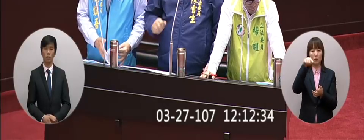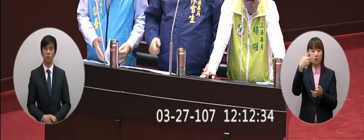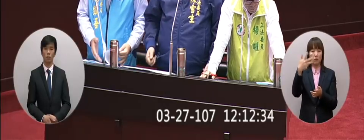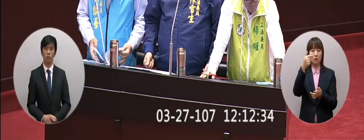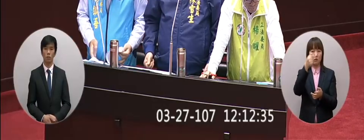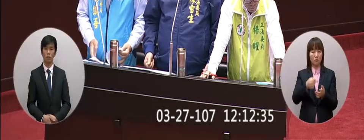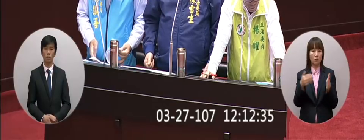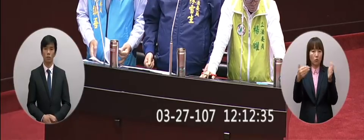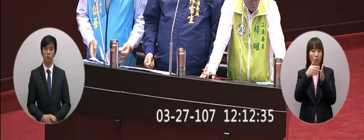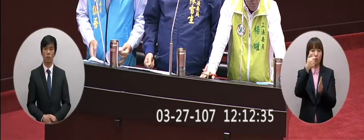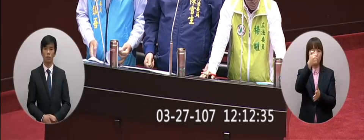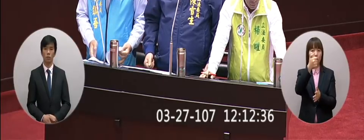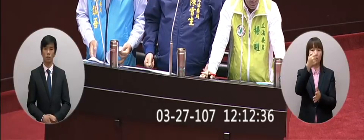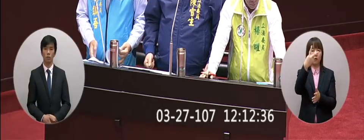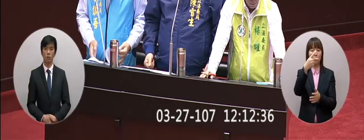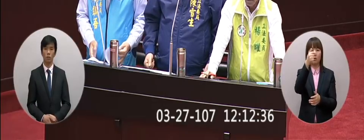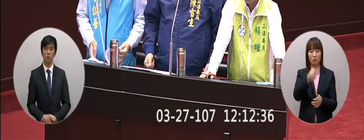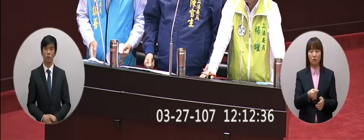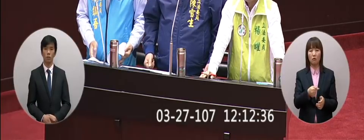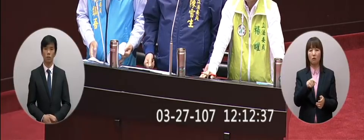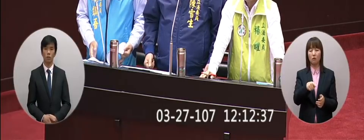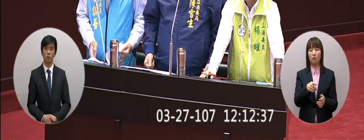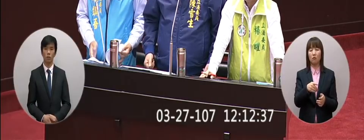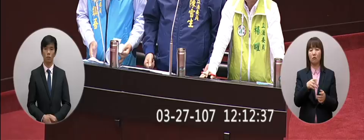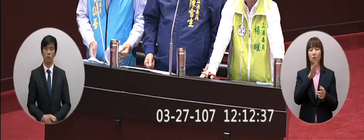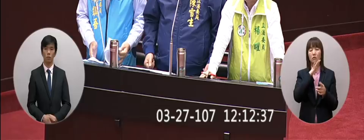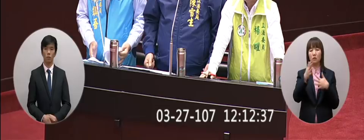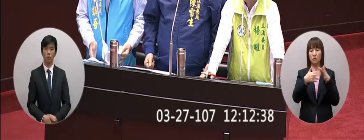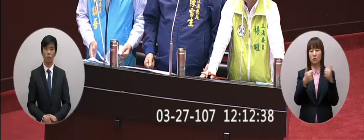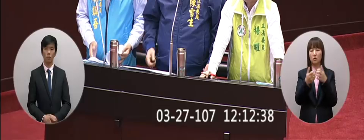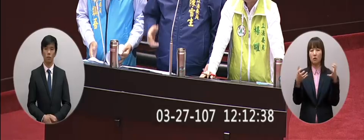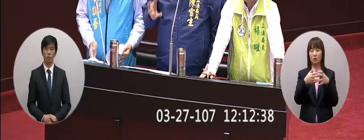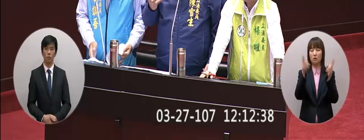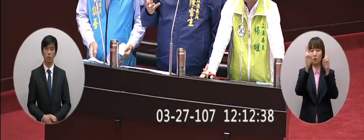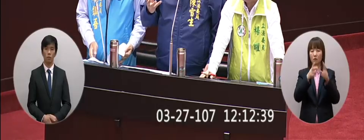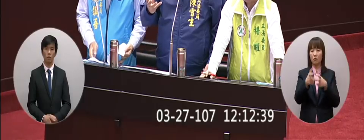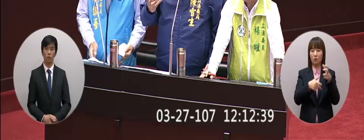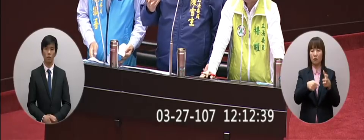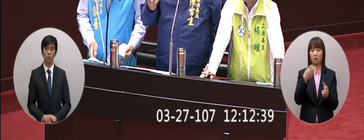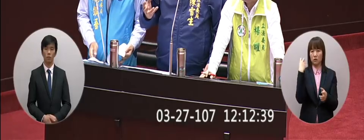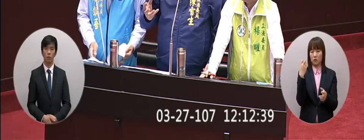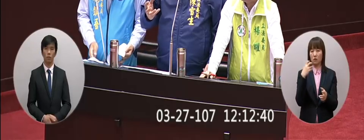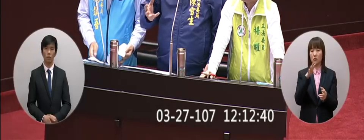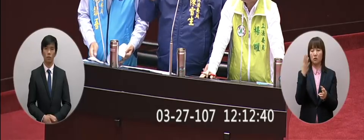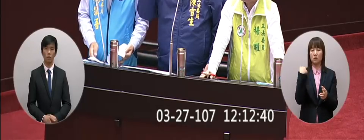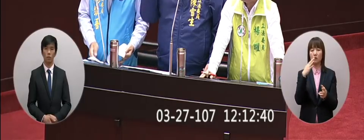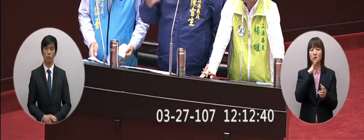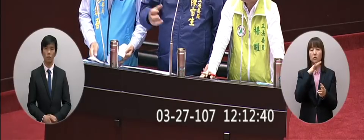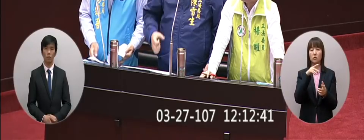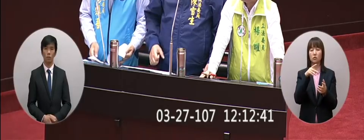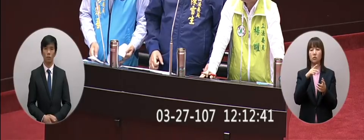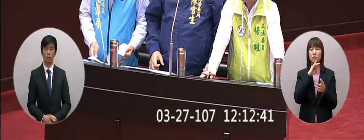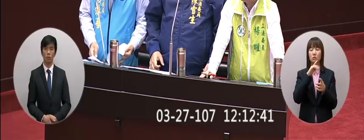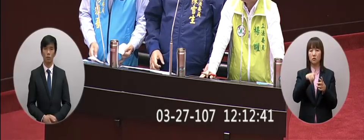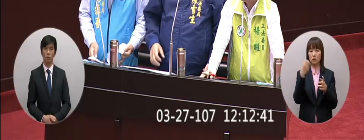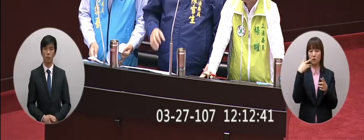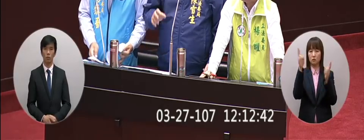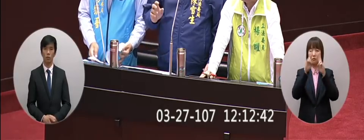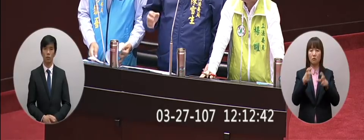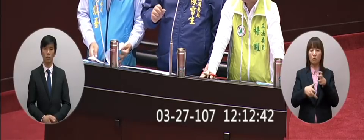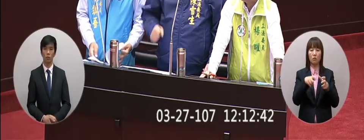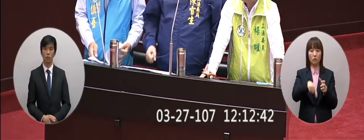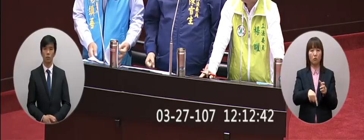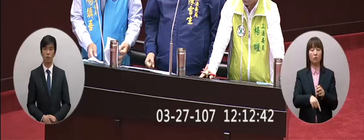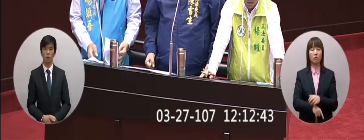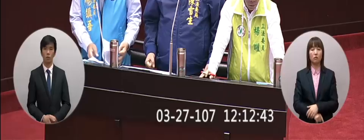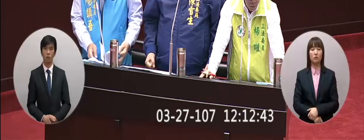就52亿左右啊，盖了一个协和电厂，哈，是新的，以前珠山电厂新的电厂。这